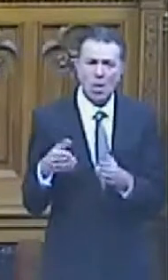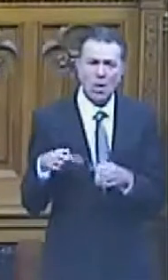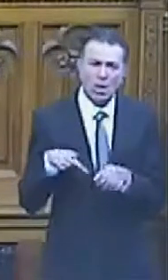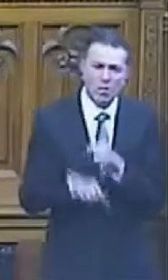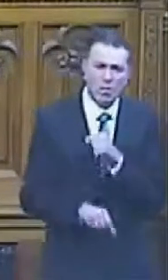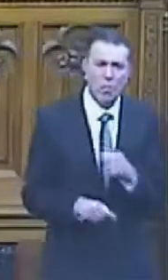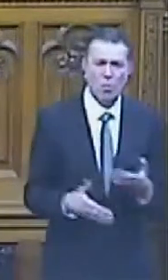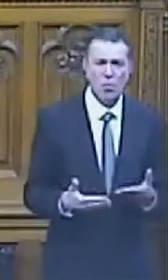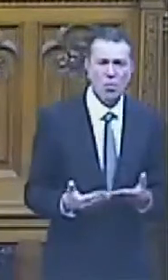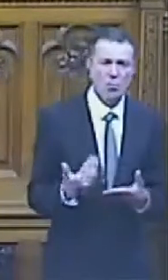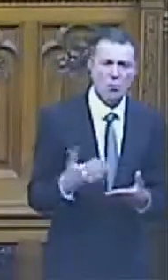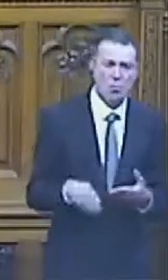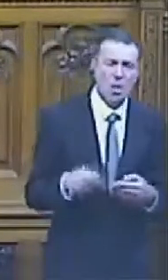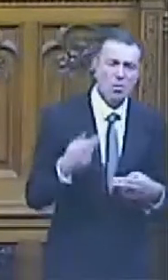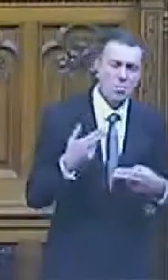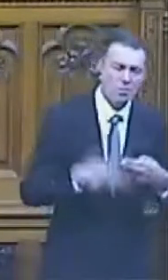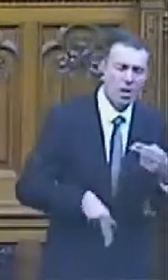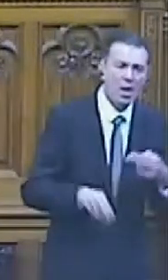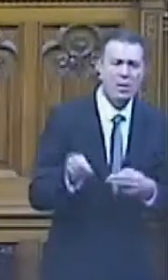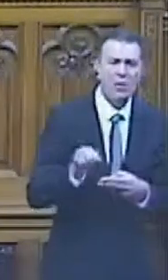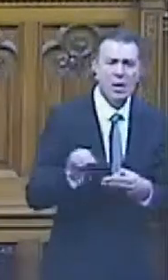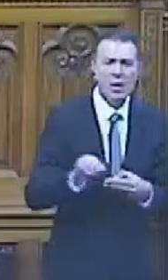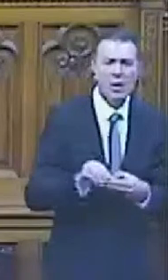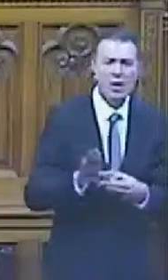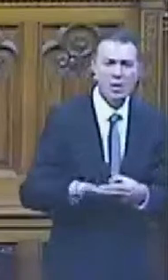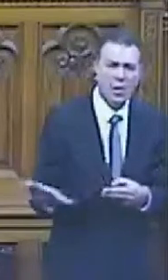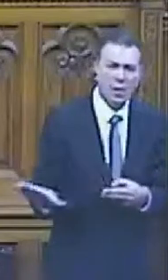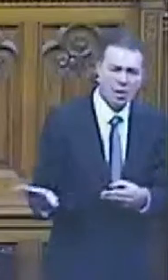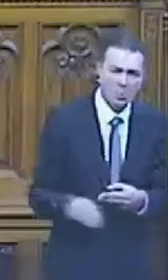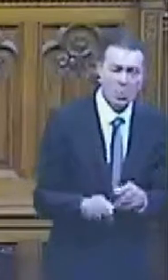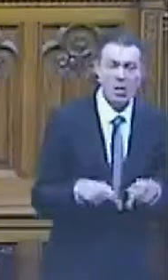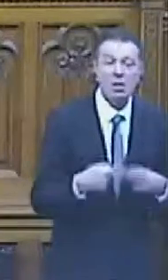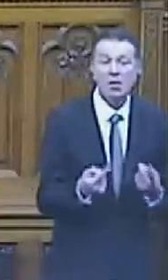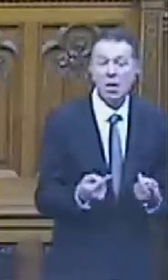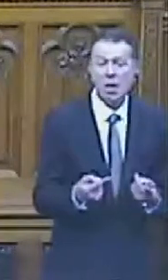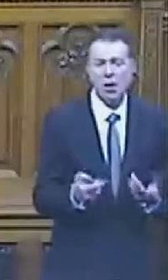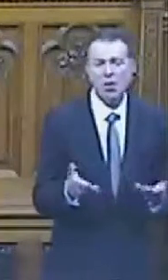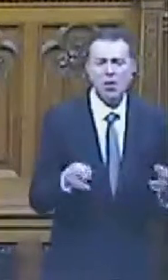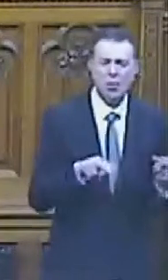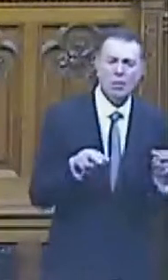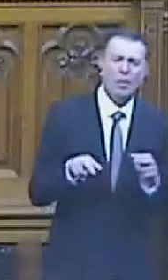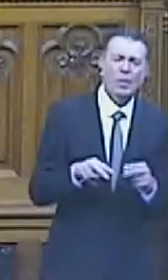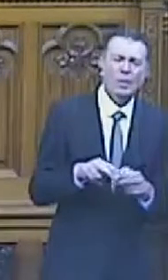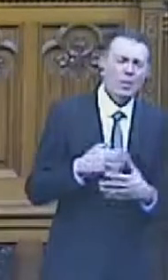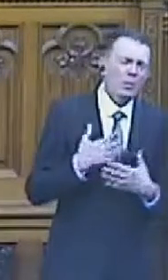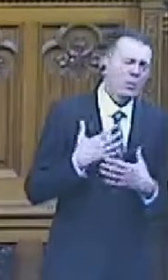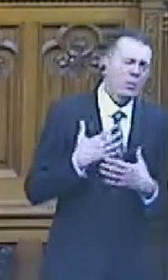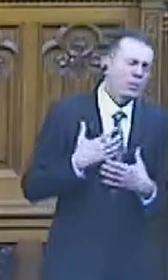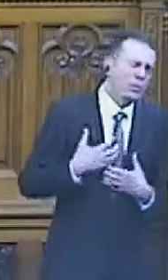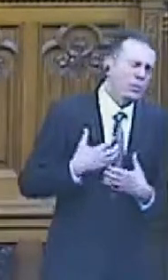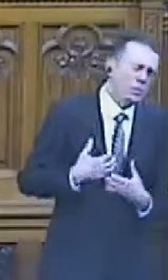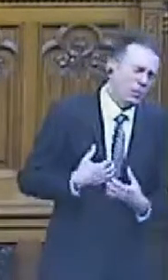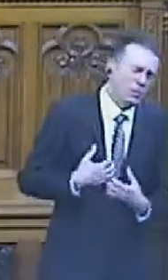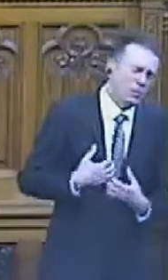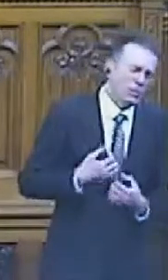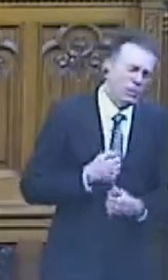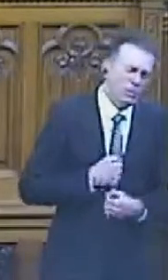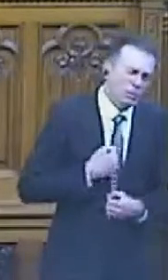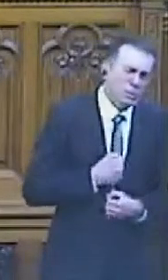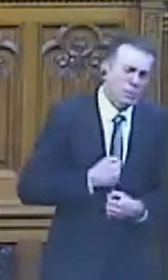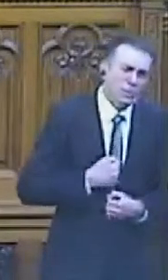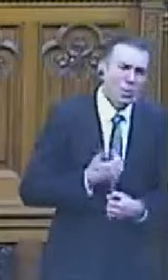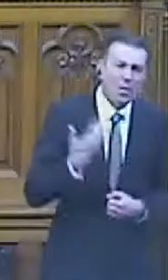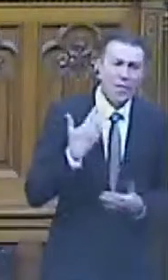ist echt. Und wenn ein Kind mitgenommen wird, dann ist ja das umso mehr mitleidserregend. All das wurde ja schon vor einigen Jahren